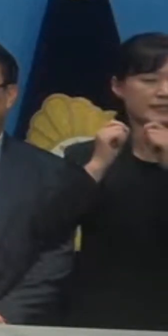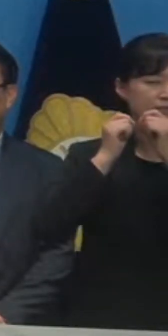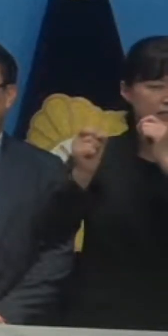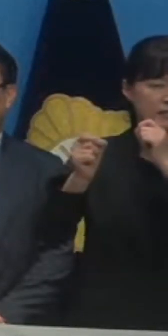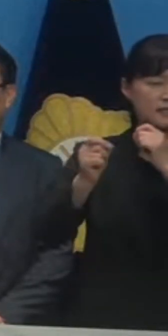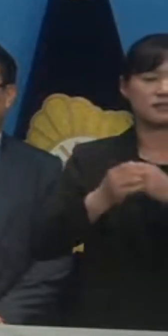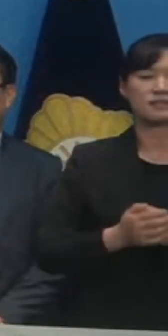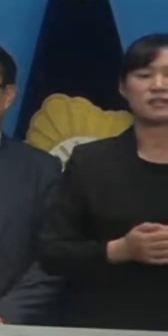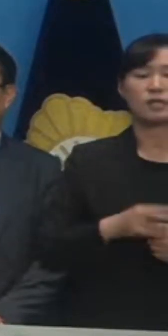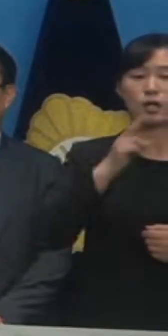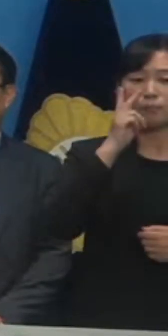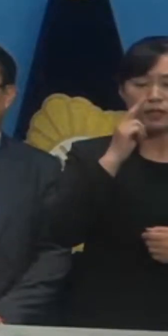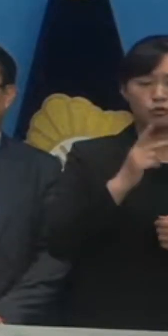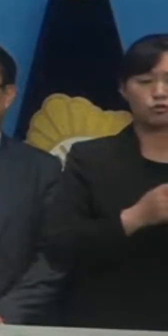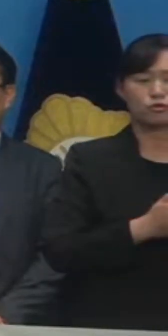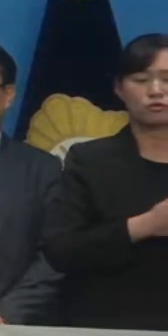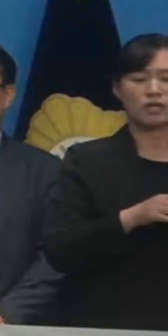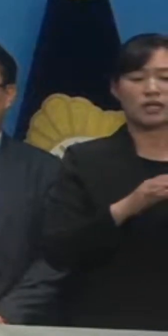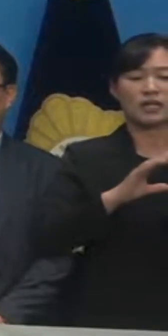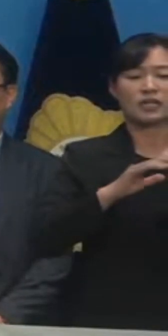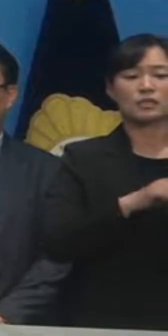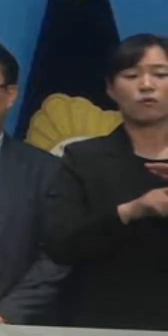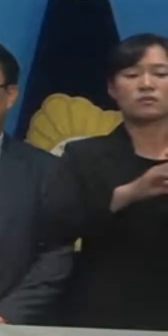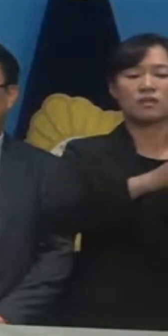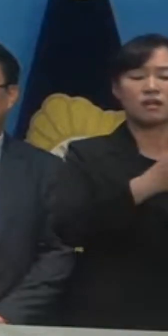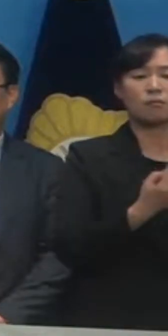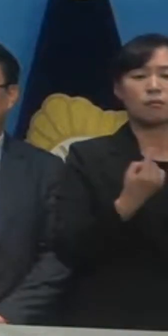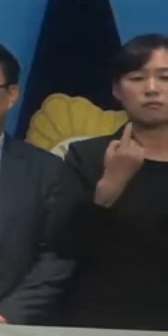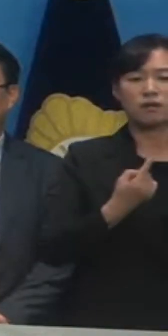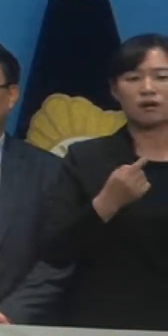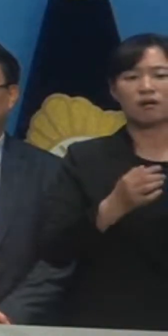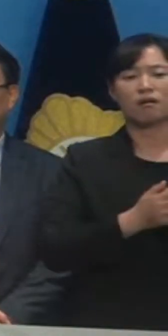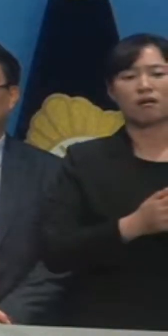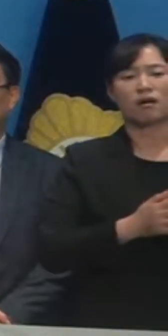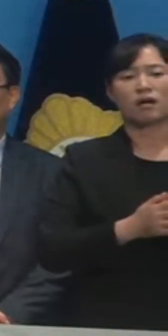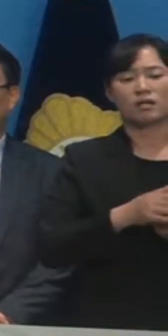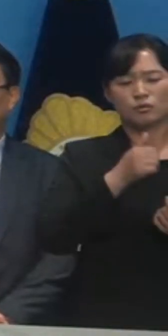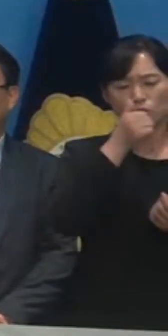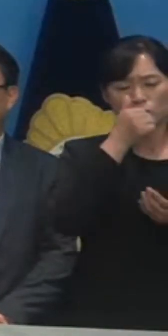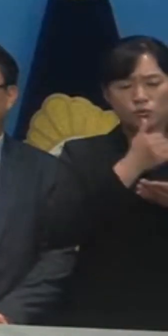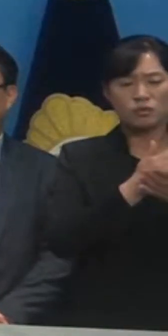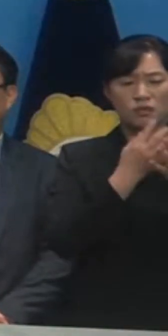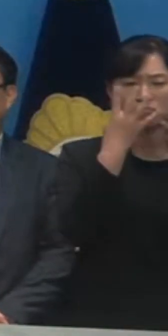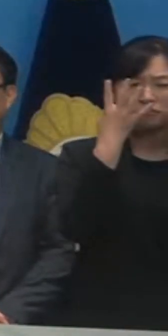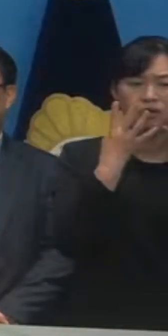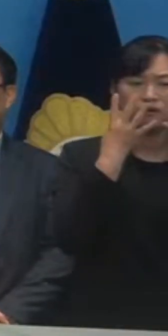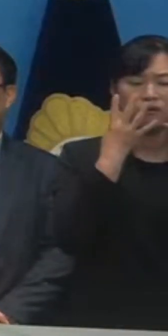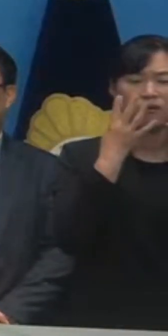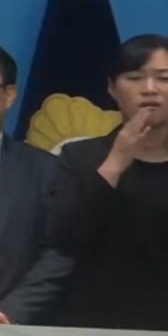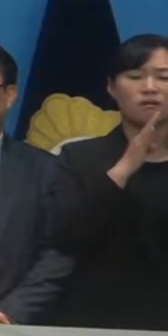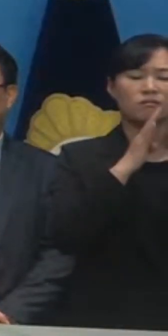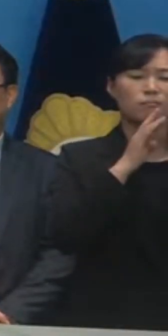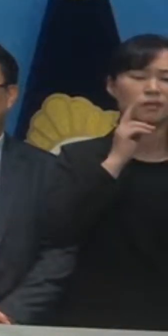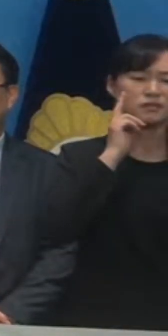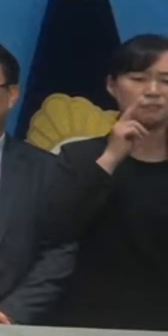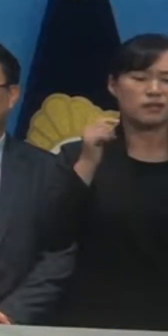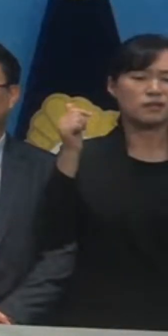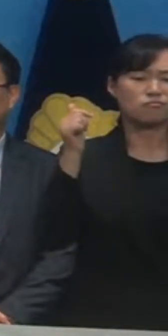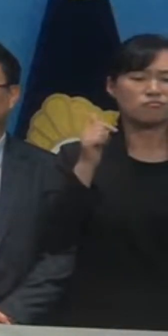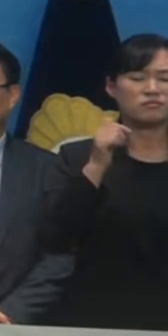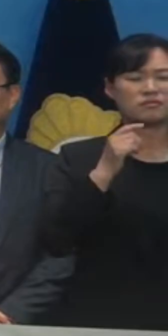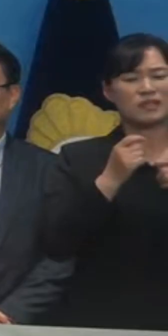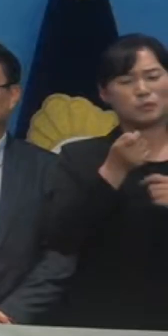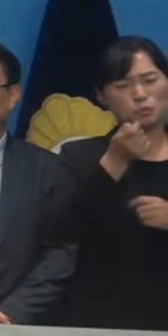사기는 미국이나 선진 국가들에 비하면 양형 기준조차 너무나 지나치게 약한